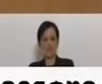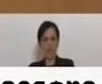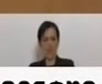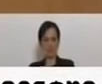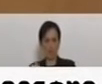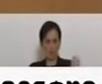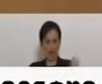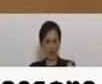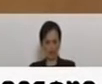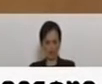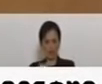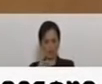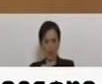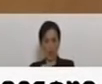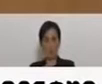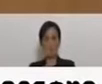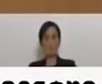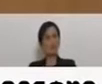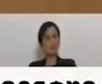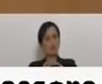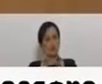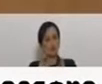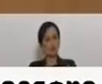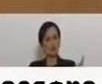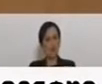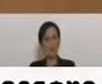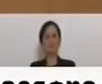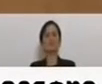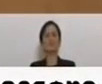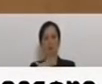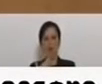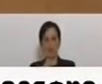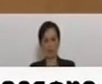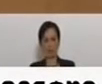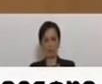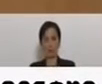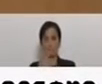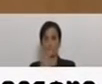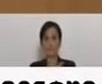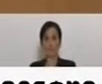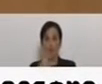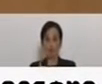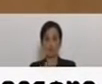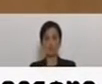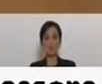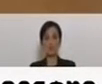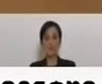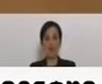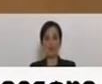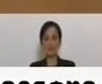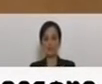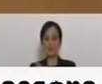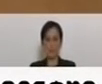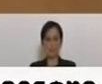დაუპირისპირდა. მთელი მსოფლიო შეძრა ტრაგედიამ, რომელმაც 21 ჩვენი თანამემამულის